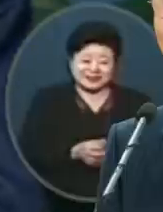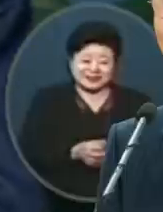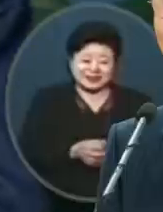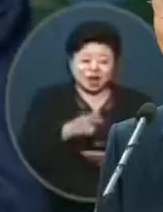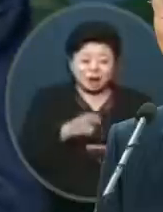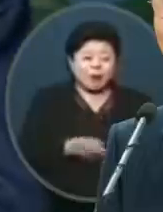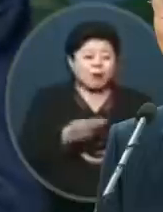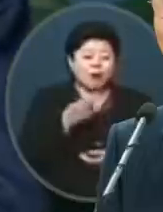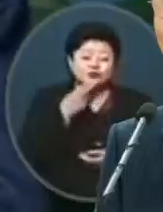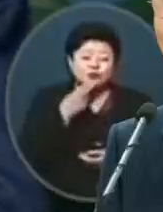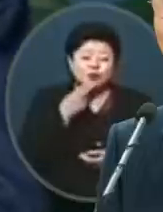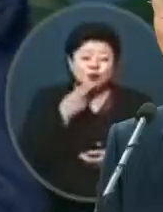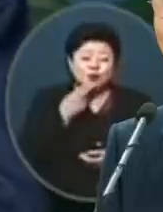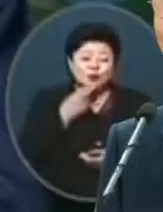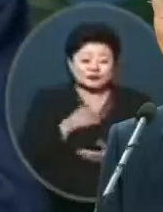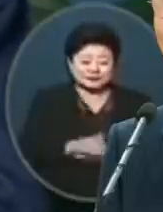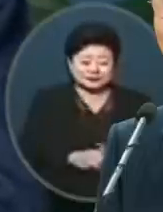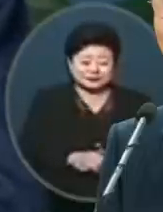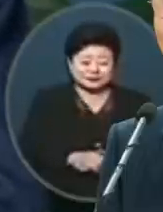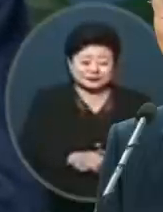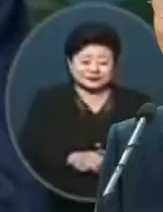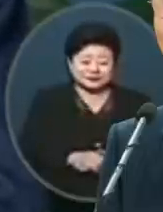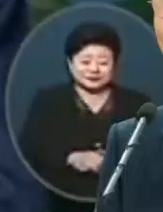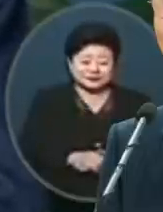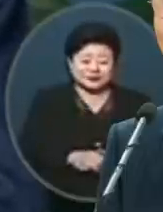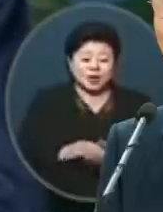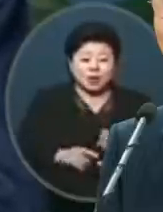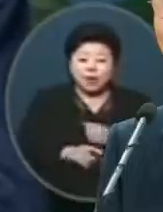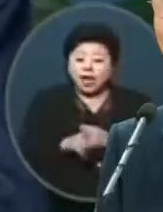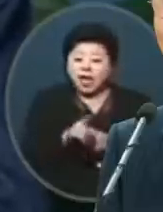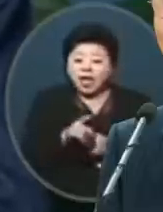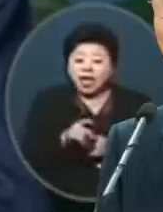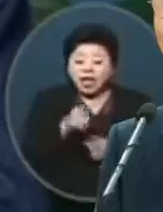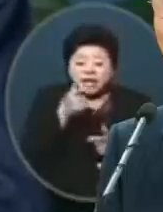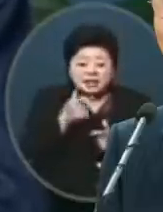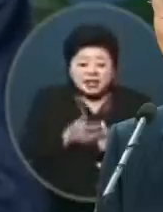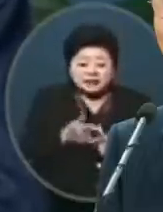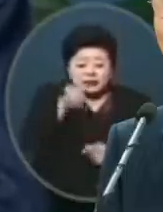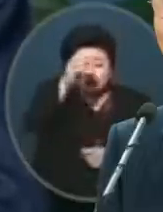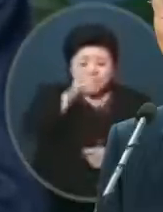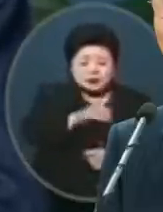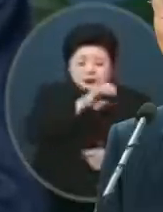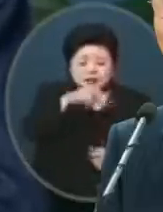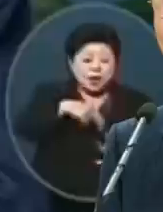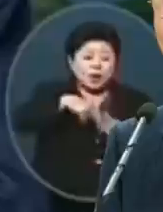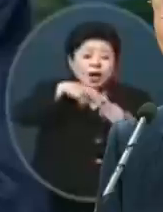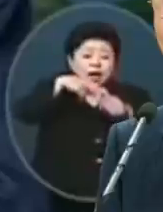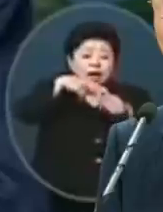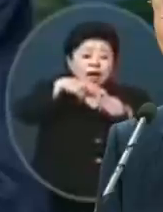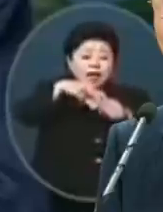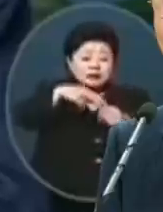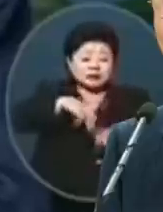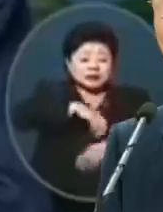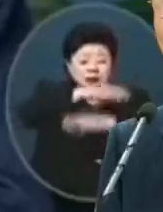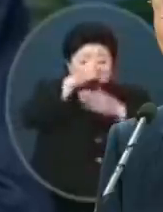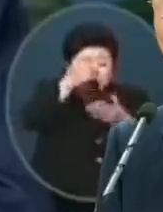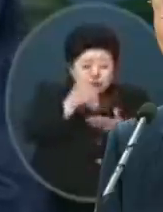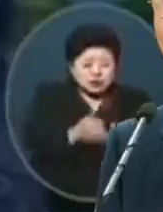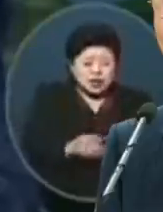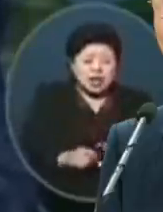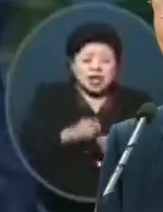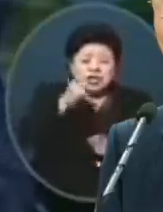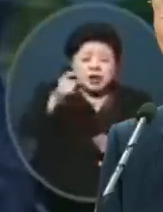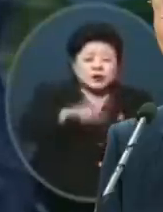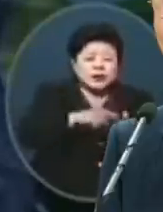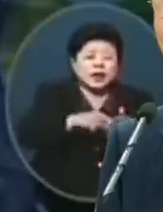여러분 법이 없어요. 왜 법이 없느냐? 예수님이 십자가에 올라가서 여러분 죄를